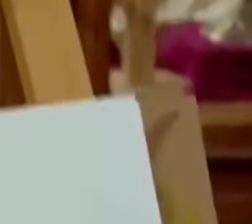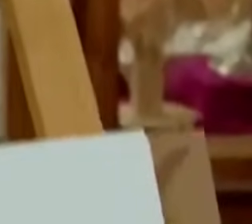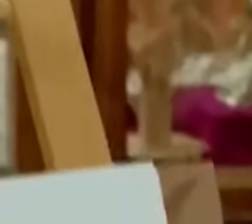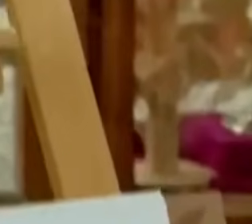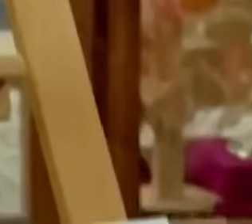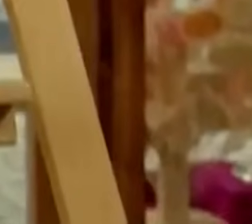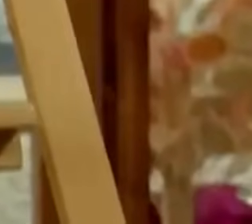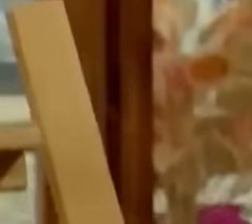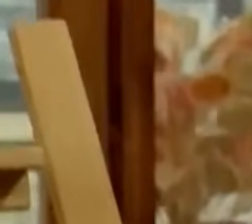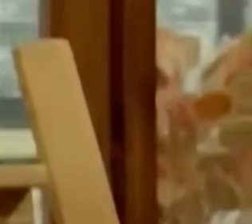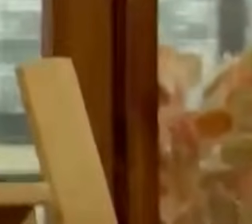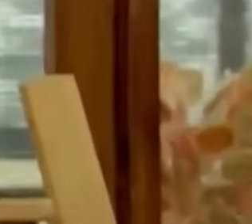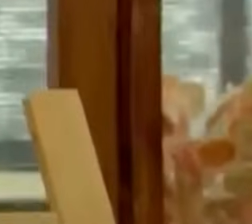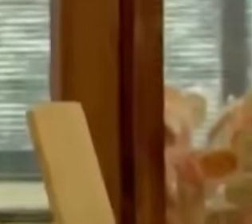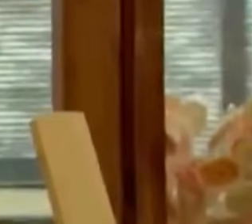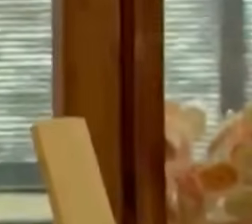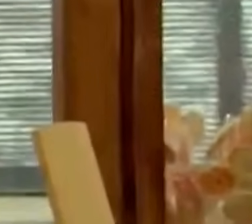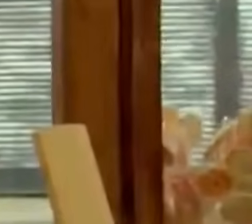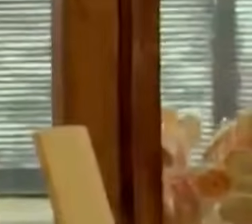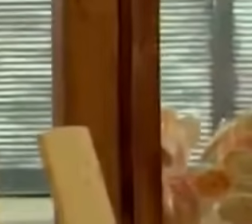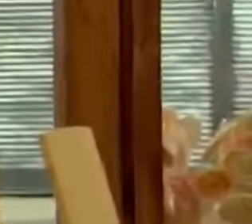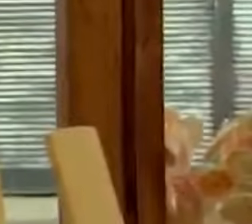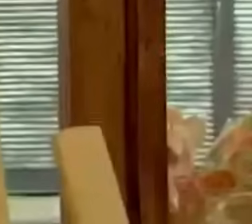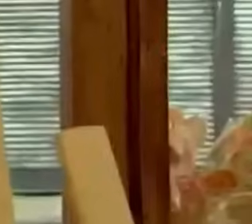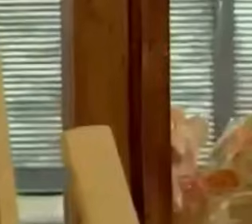Dehli apartmandan çıkıp ilk iş pastaneye yöneldi.